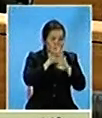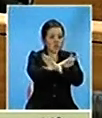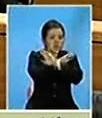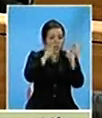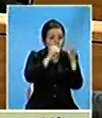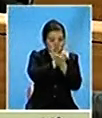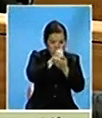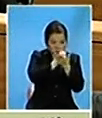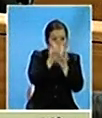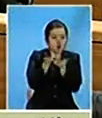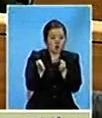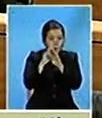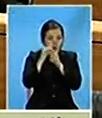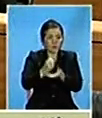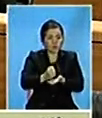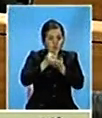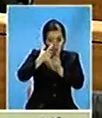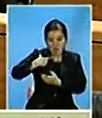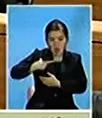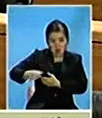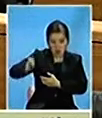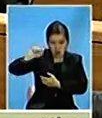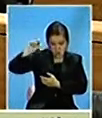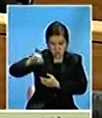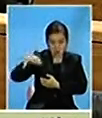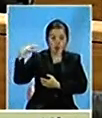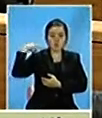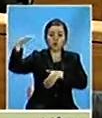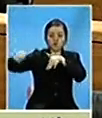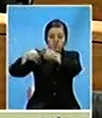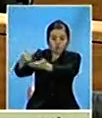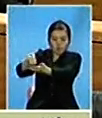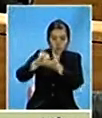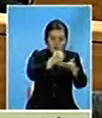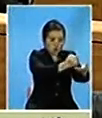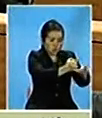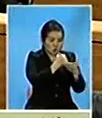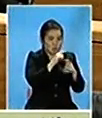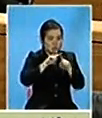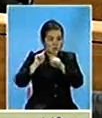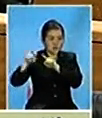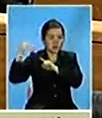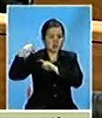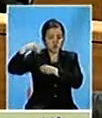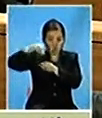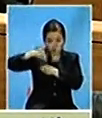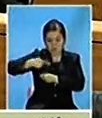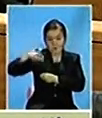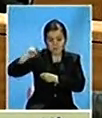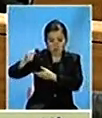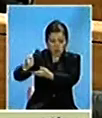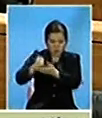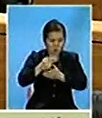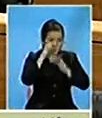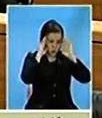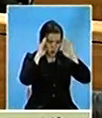ท่านผู้พิพากษาที่ลงมาช่วยอาสาสมัครจากประชาชนหรือที่เรียกว่าผู้ปณิประนอมประจำศาลนะครับที่มีทักษะ